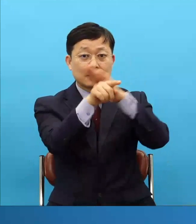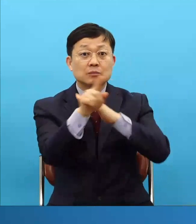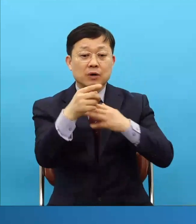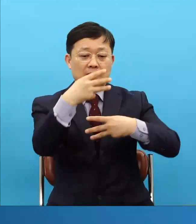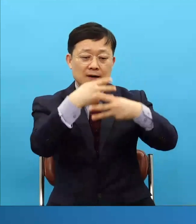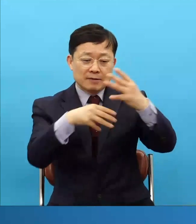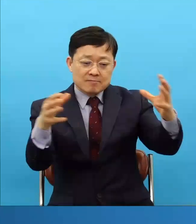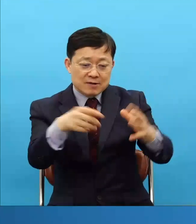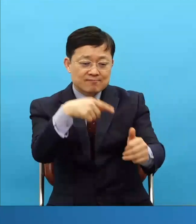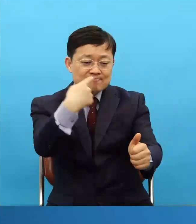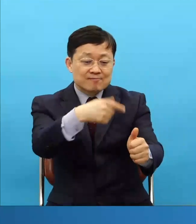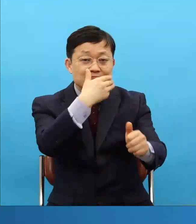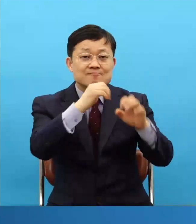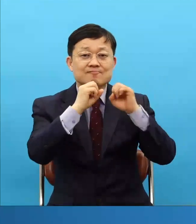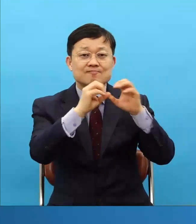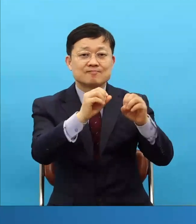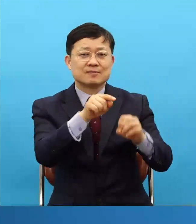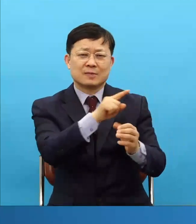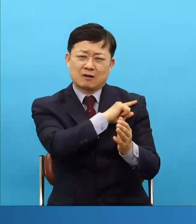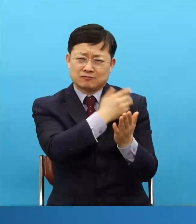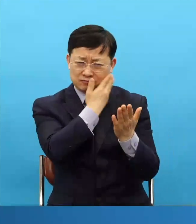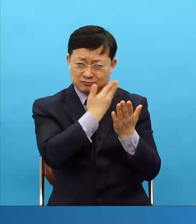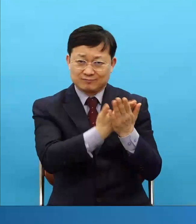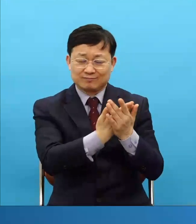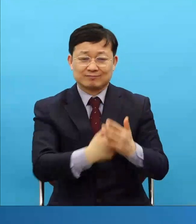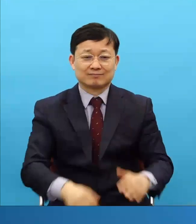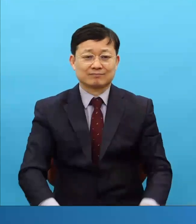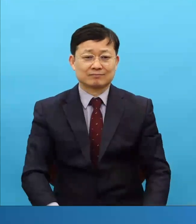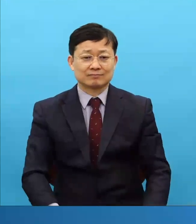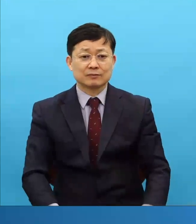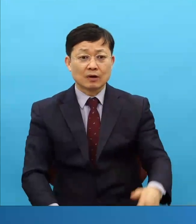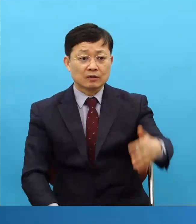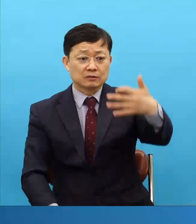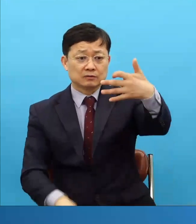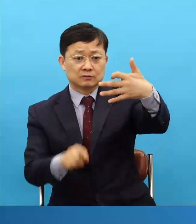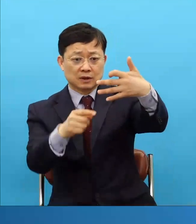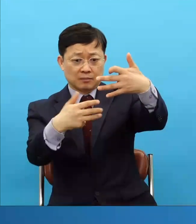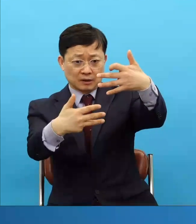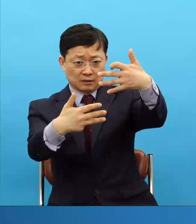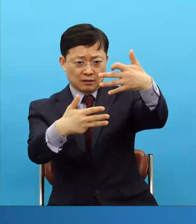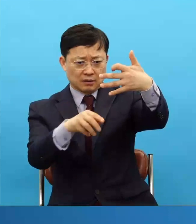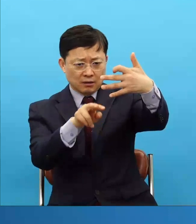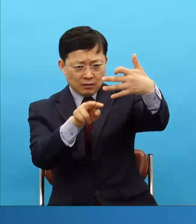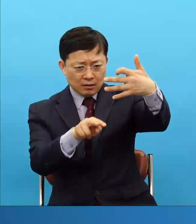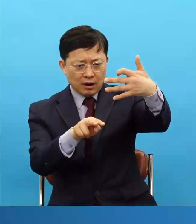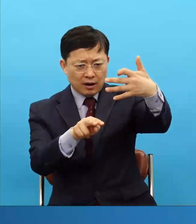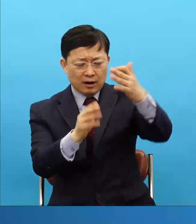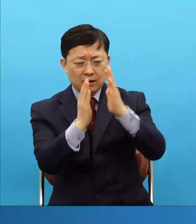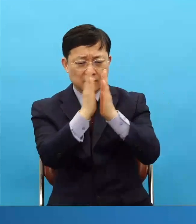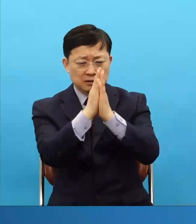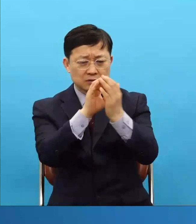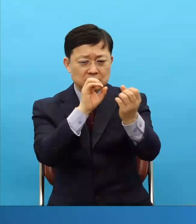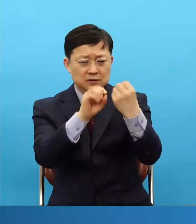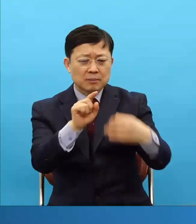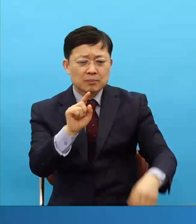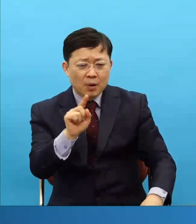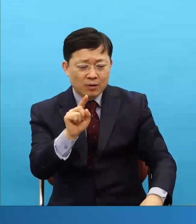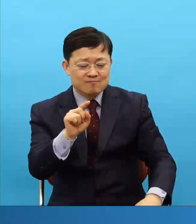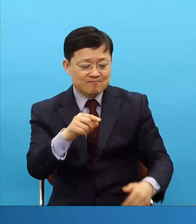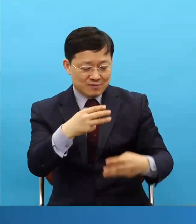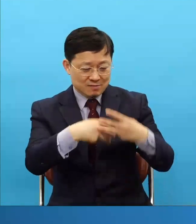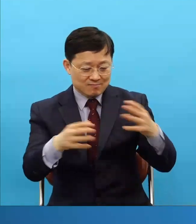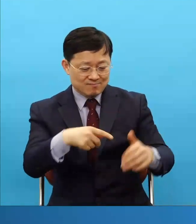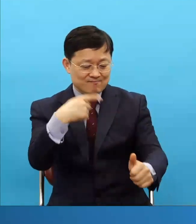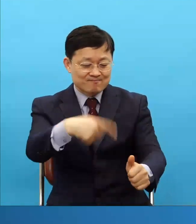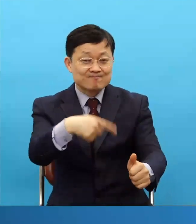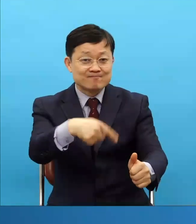important, but every Sabbath they went to the synagogue and taught. 19장 8절에는 기도 응답이 뭔가를 가르친 And in 겁니다. chapter 19, verse 8, he taught them what is